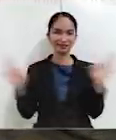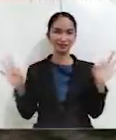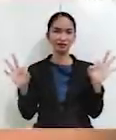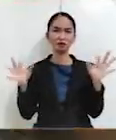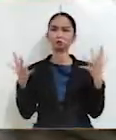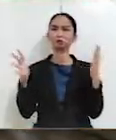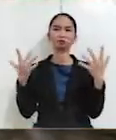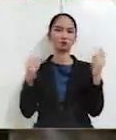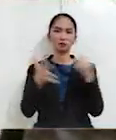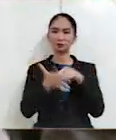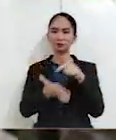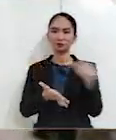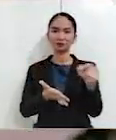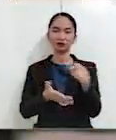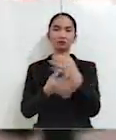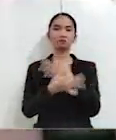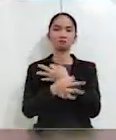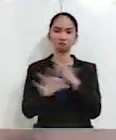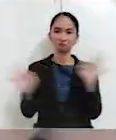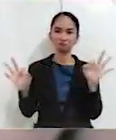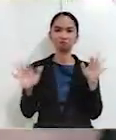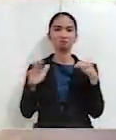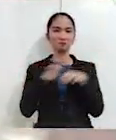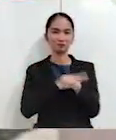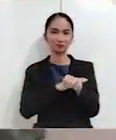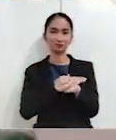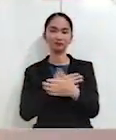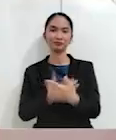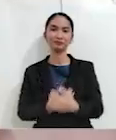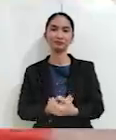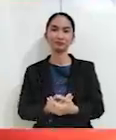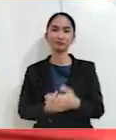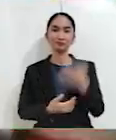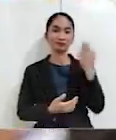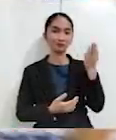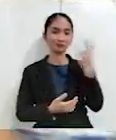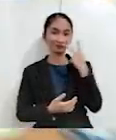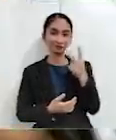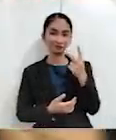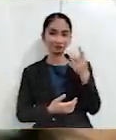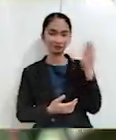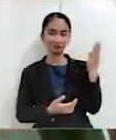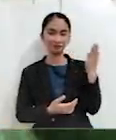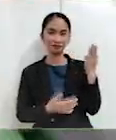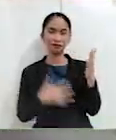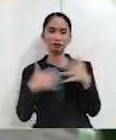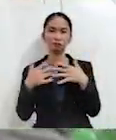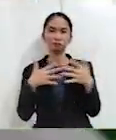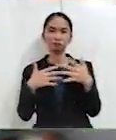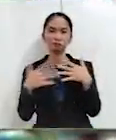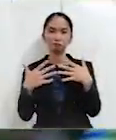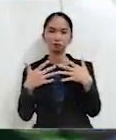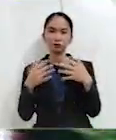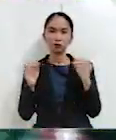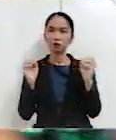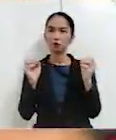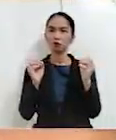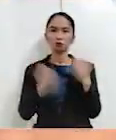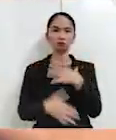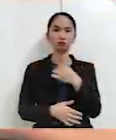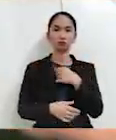bayad, free entrance. Eto pa, napapansin nyo ba, kahit wala masyadong snow sa Pilipinas, ayan